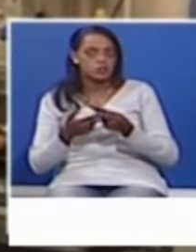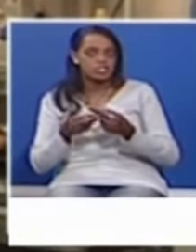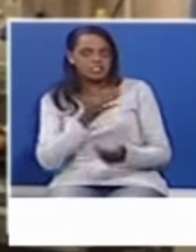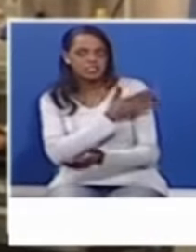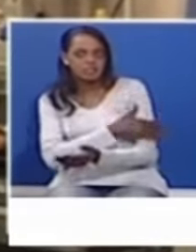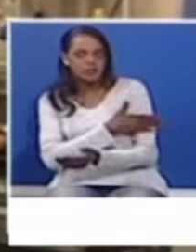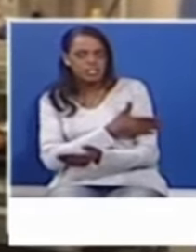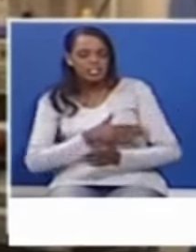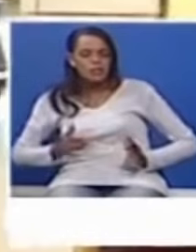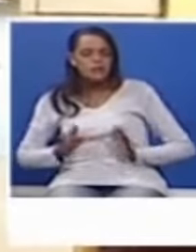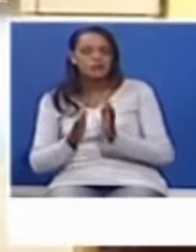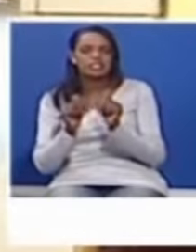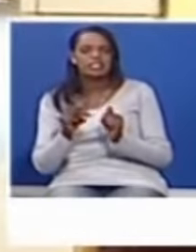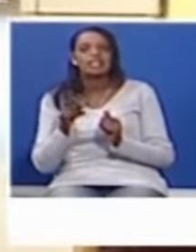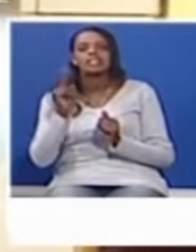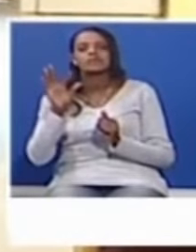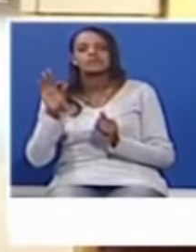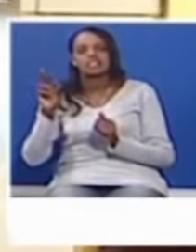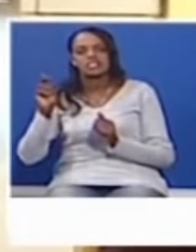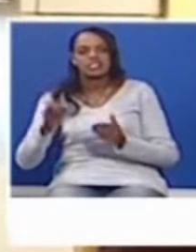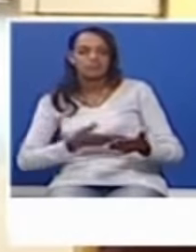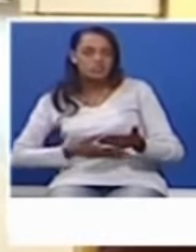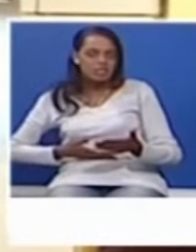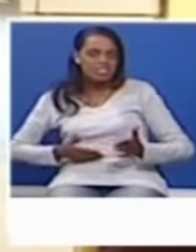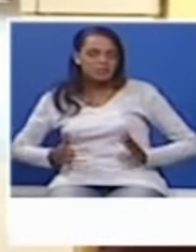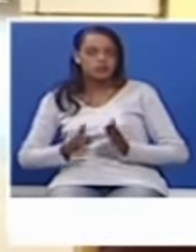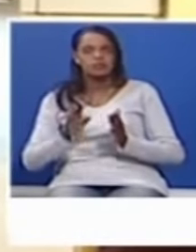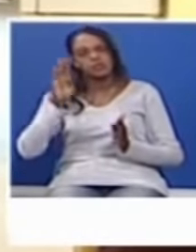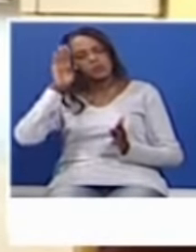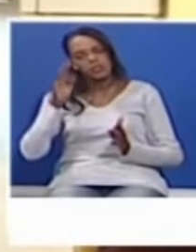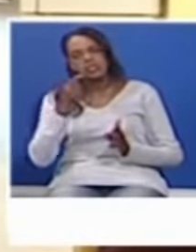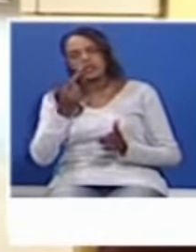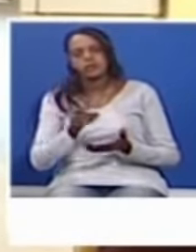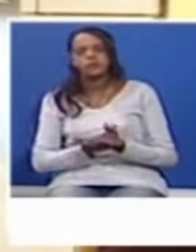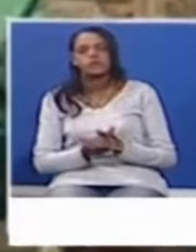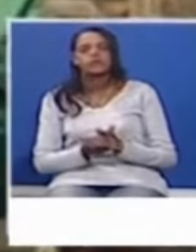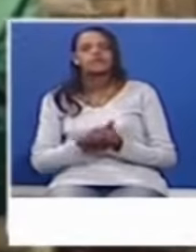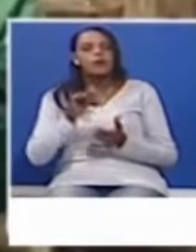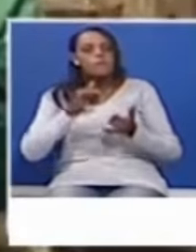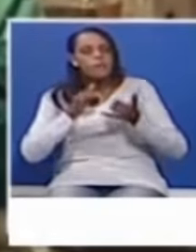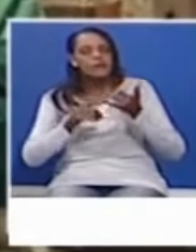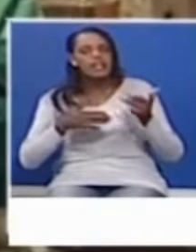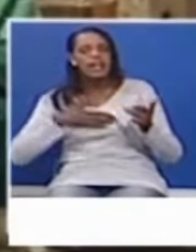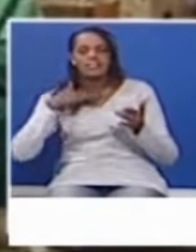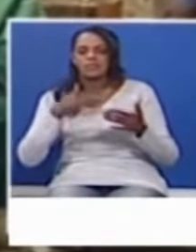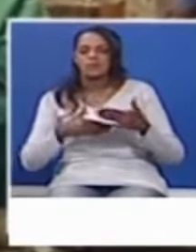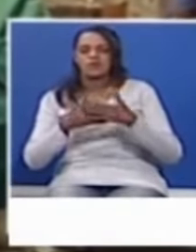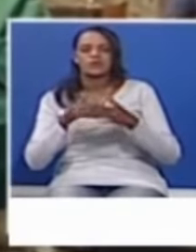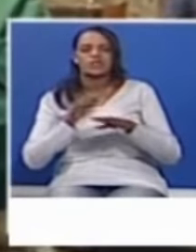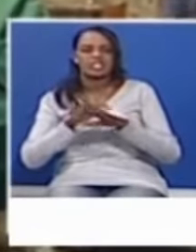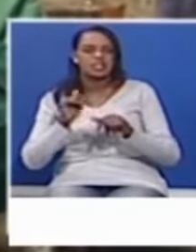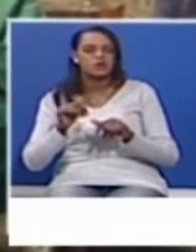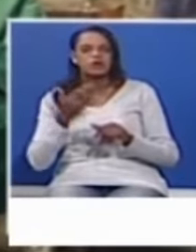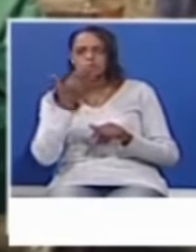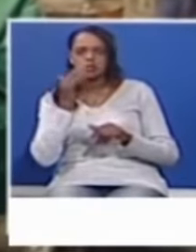ተገላገላ 221 ካብኣተን ድማ ብመጥባሕቲ ከም ዝሓርሳ ዶክተር ታሚት ኣረድዩ ኣብ መወዳእታ ድማ ደምሉ ጥዕና ሃልይዋ ጥዑያ